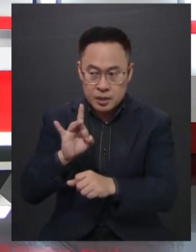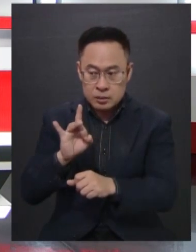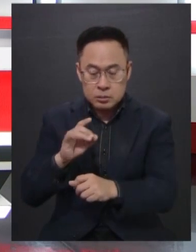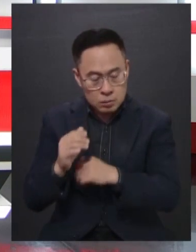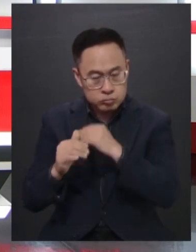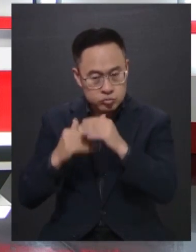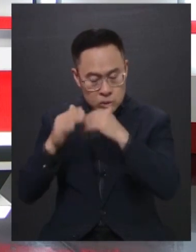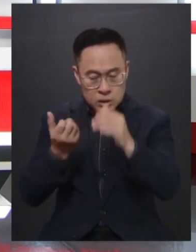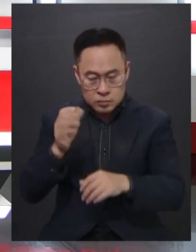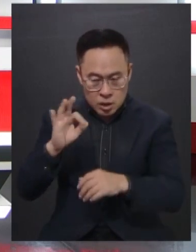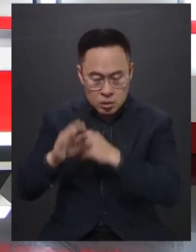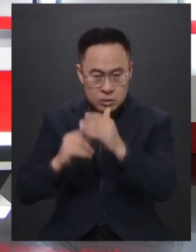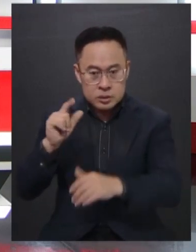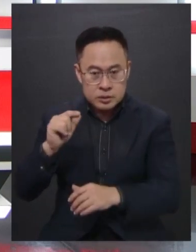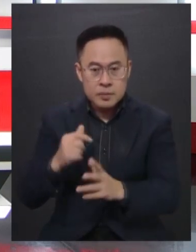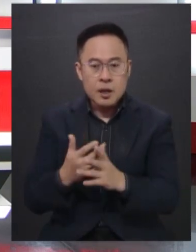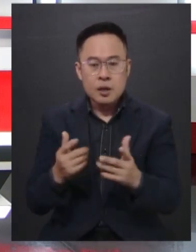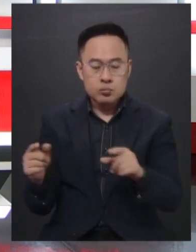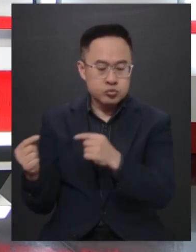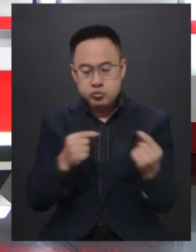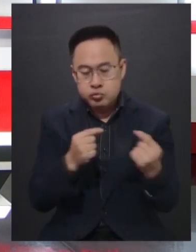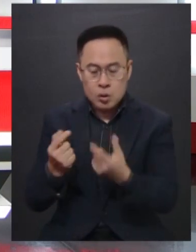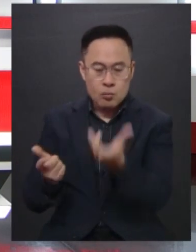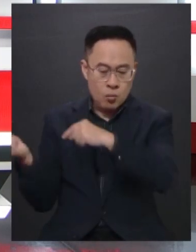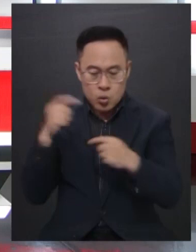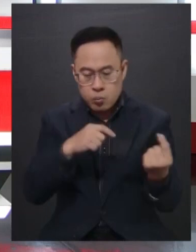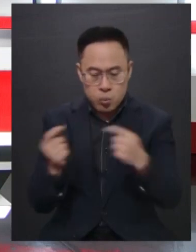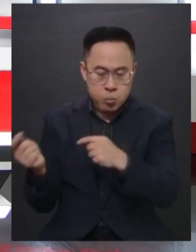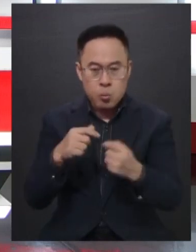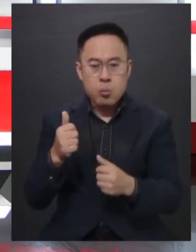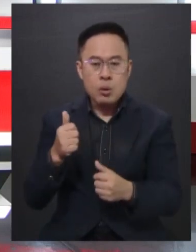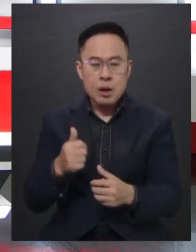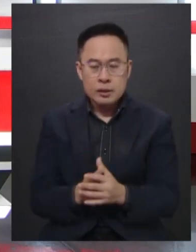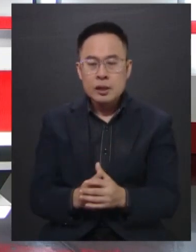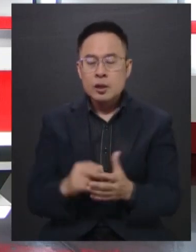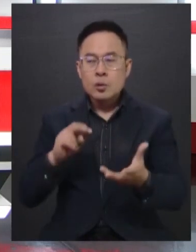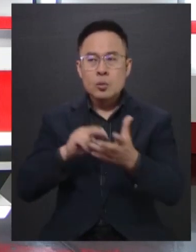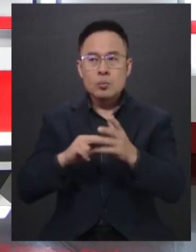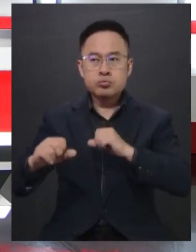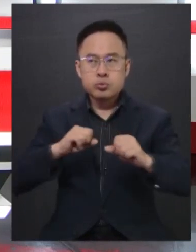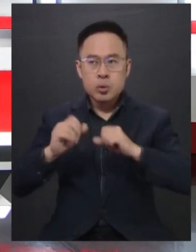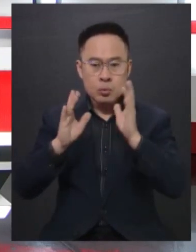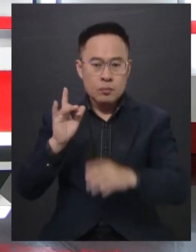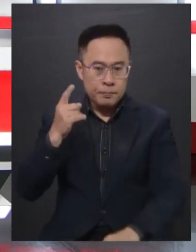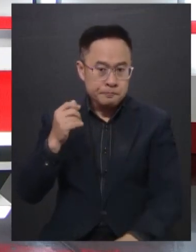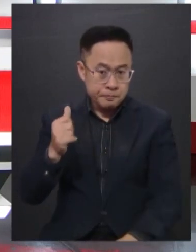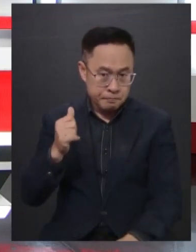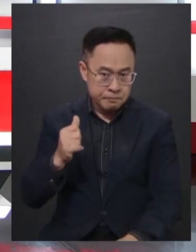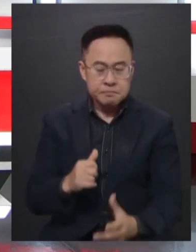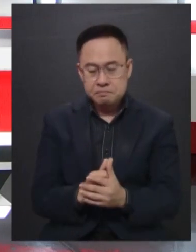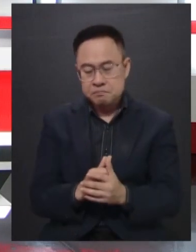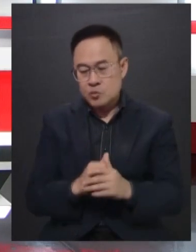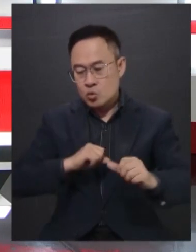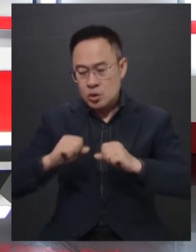อย่างเงี้ยถูกไหมในแมตช์เจอโนเล่ดังนั้นเนี่ยมันก็ได้ทำให้เห็นเหมือนกันว่าคนรุ่นใหม่ก็ขึ้นมา ถูกต้อง เด็กวัย18 19